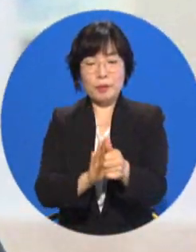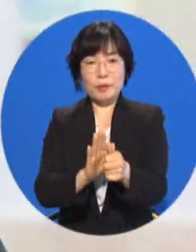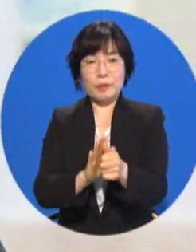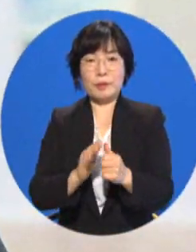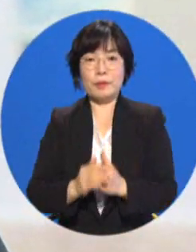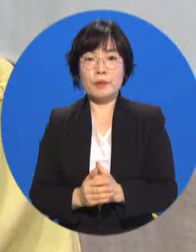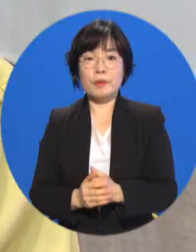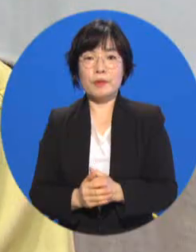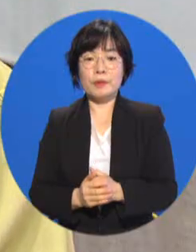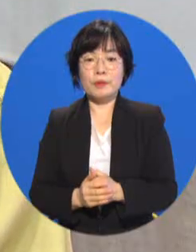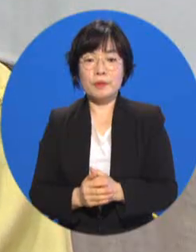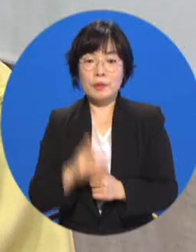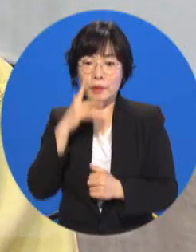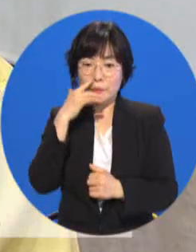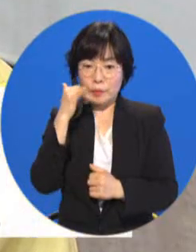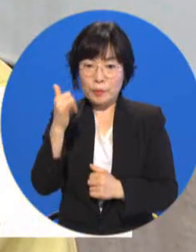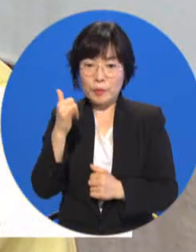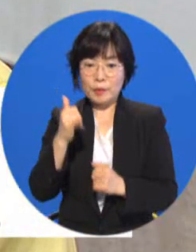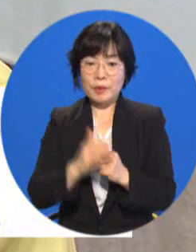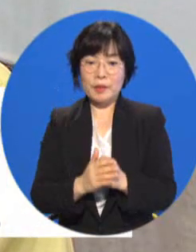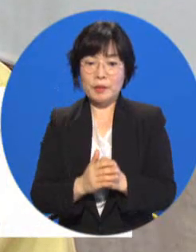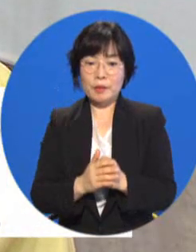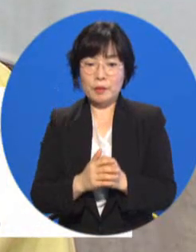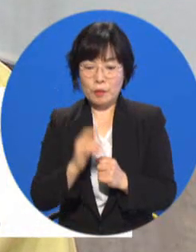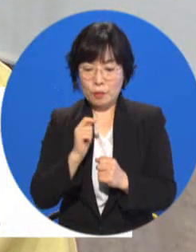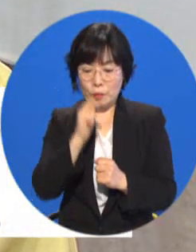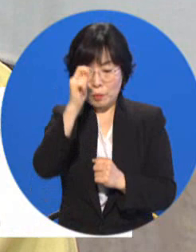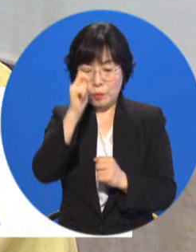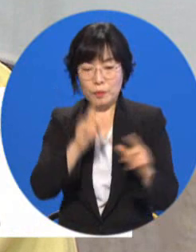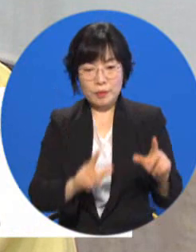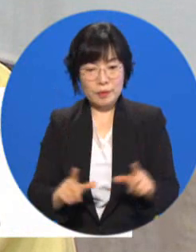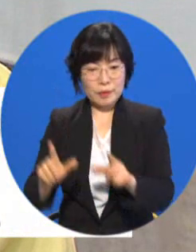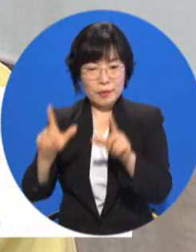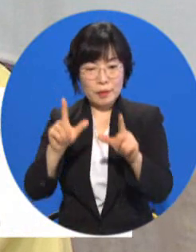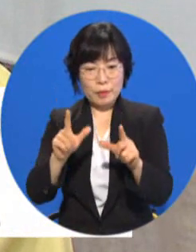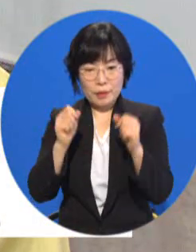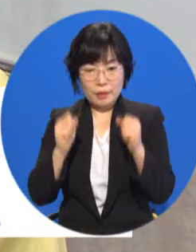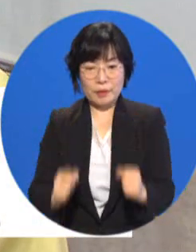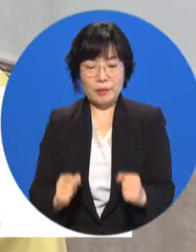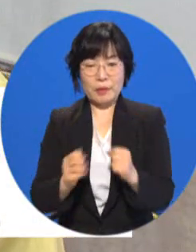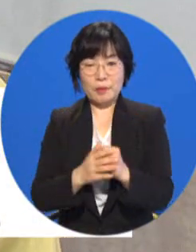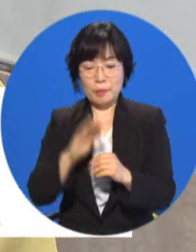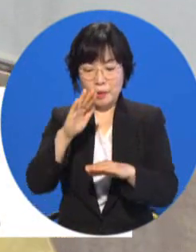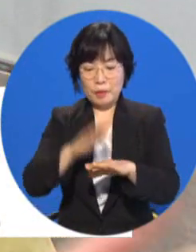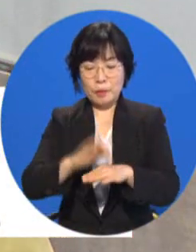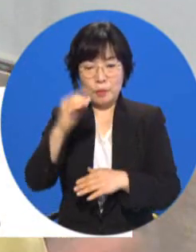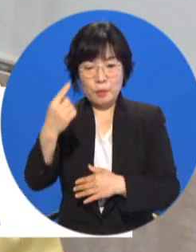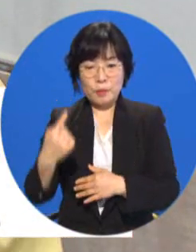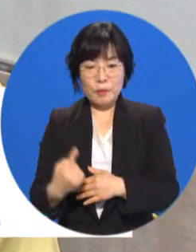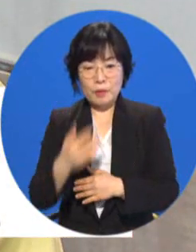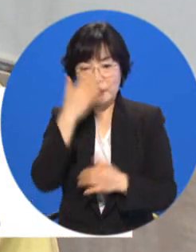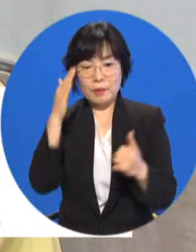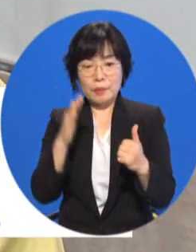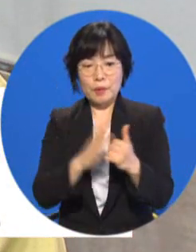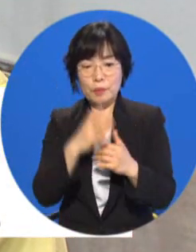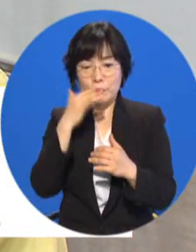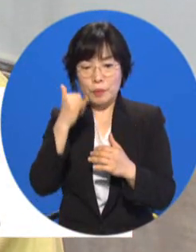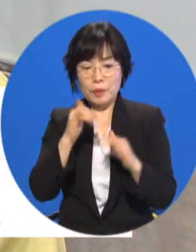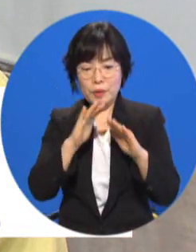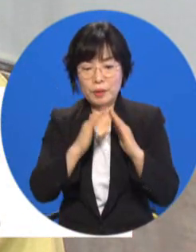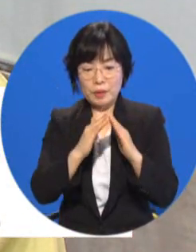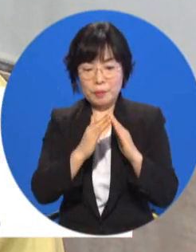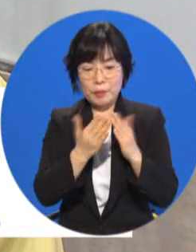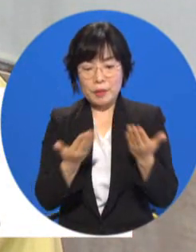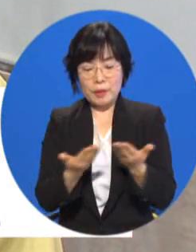지원합니다. 부모님이 여기 고흥에서 거주하고 계시기 때문에 우리 귀향 청년들이 와서